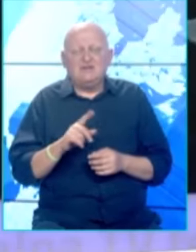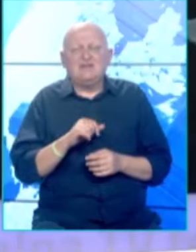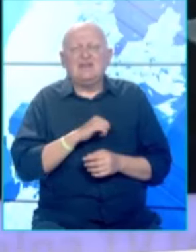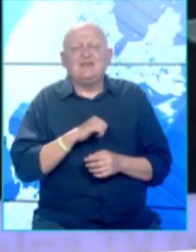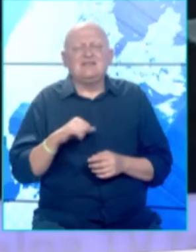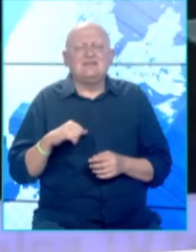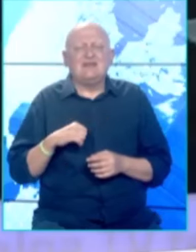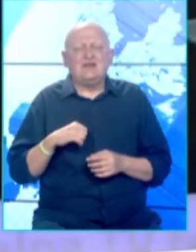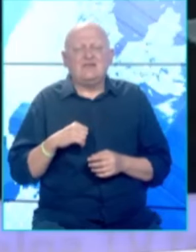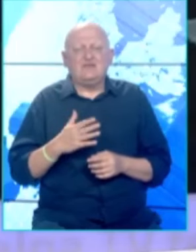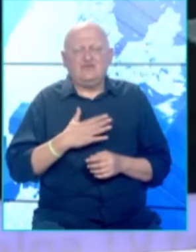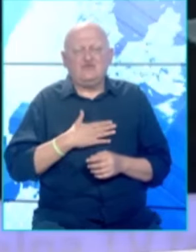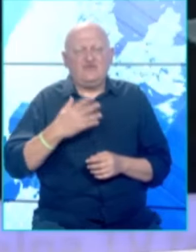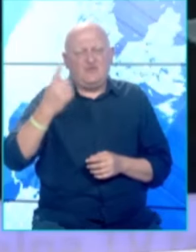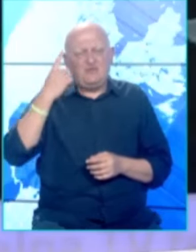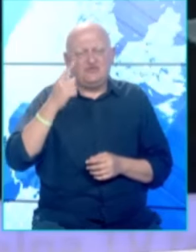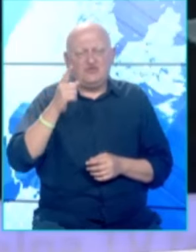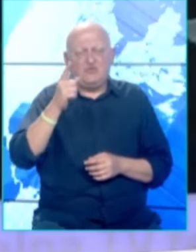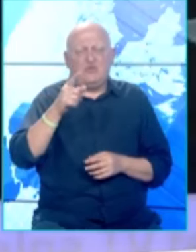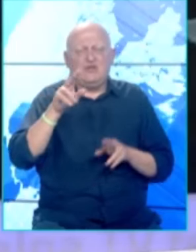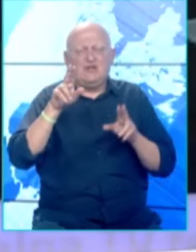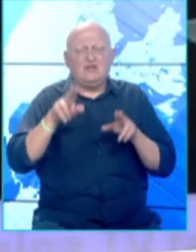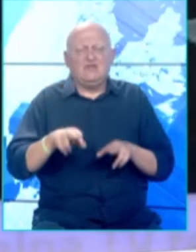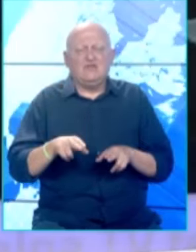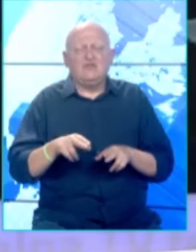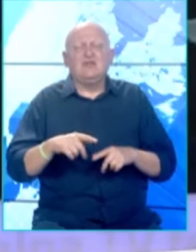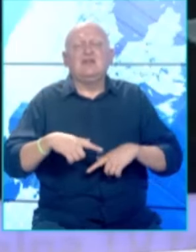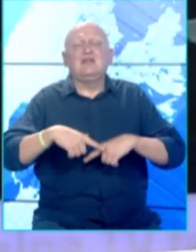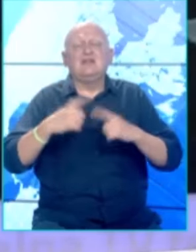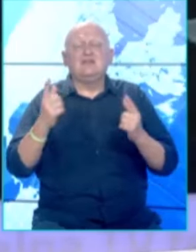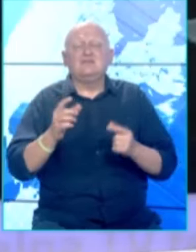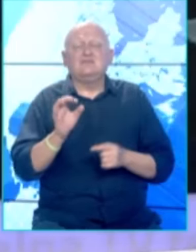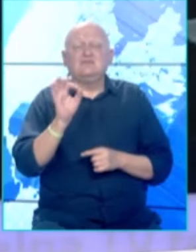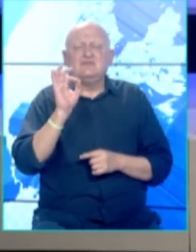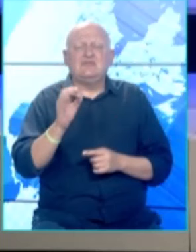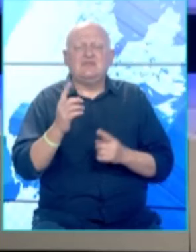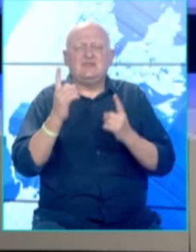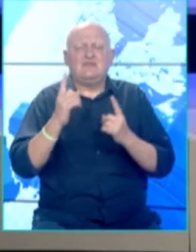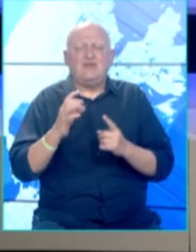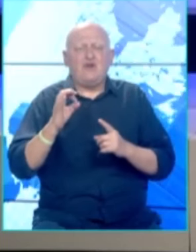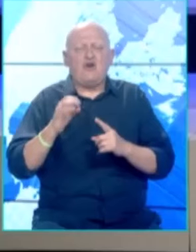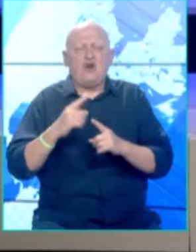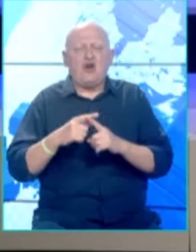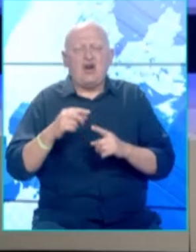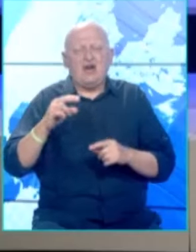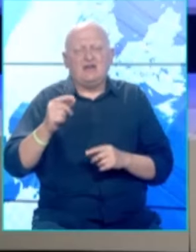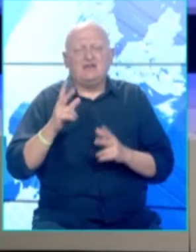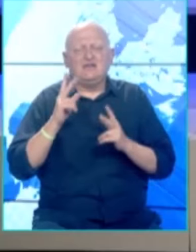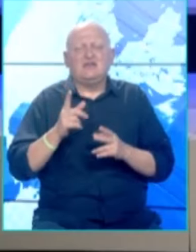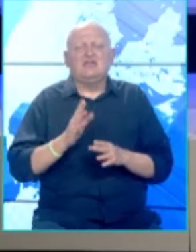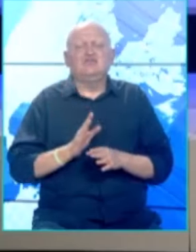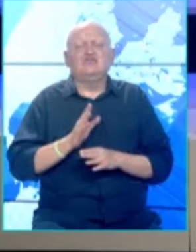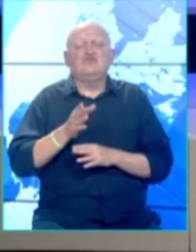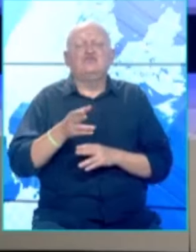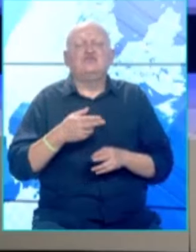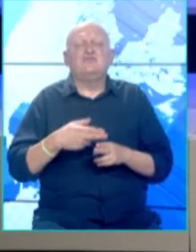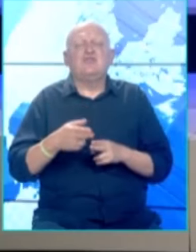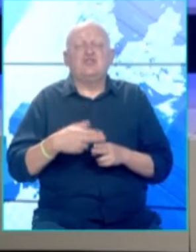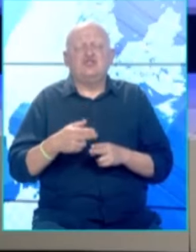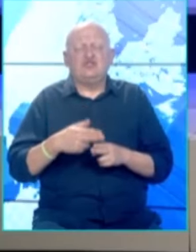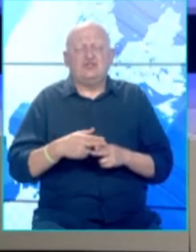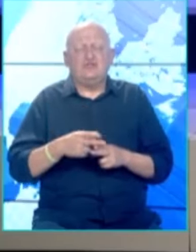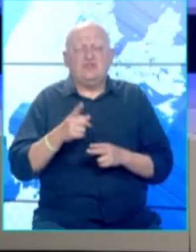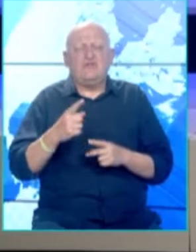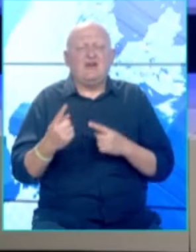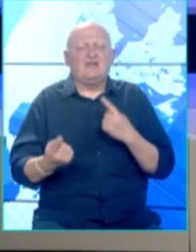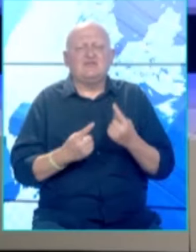samo svoje mišljenje o tome, nego imamo jasno decidiran stav OHR-a koji traži od nas da uđemo u to rješavanje, da je